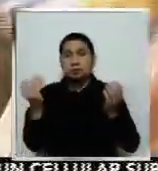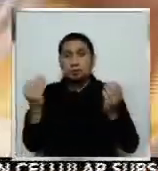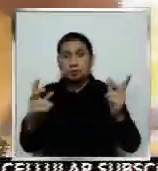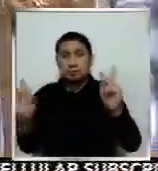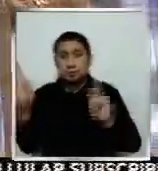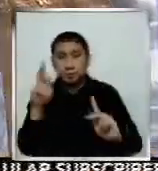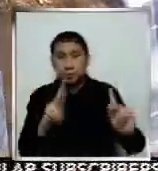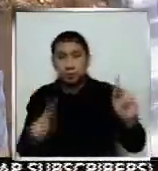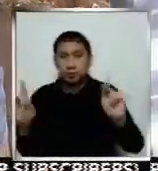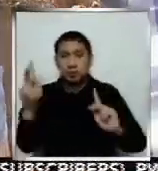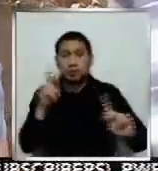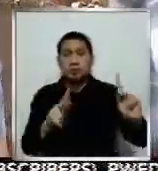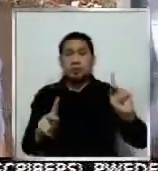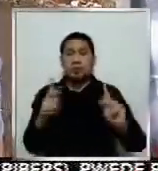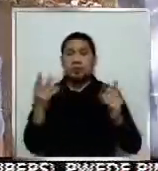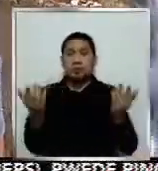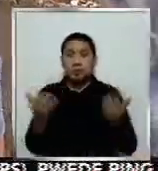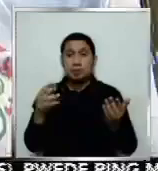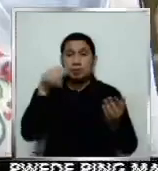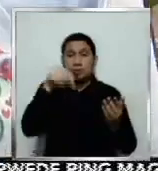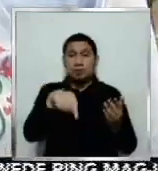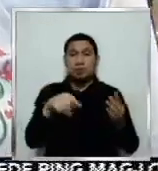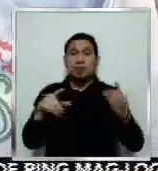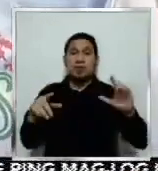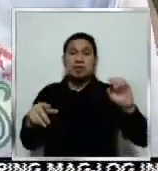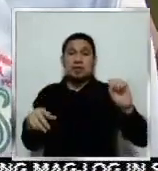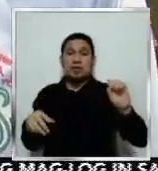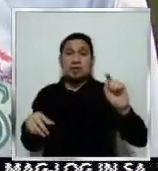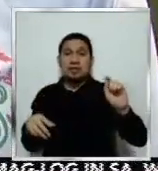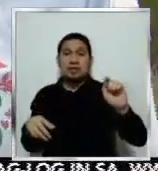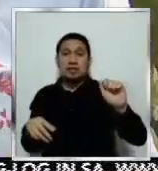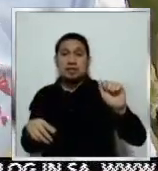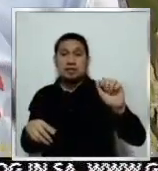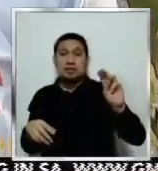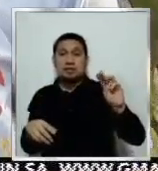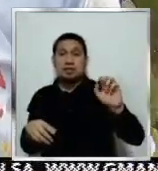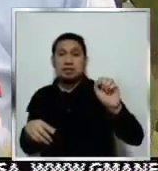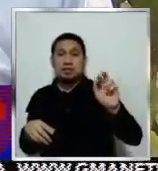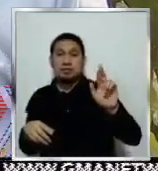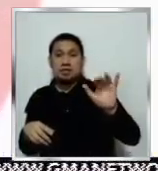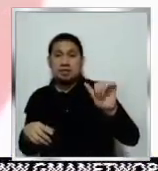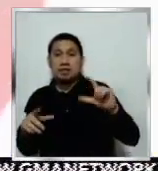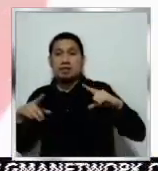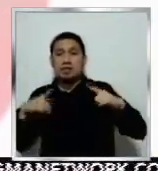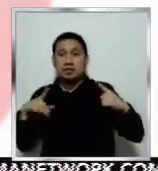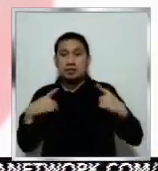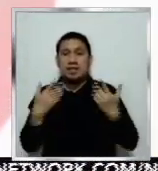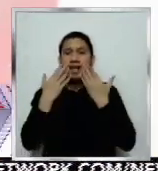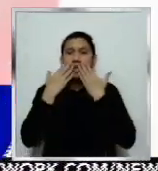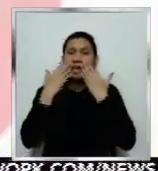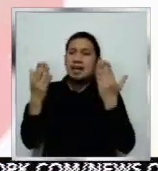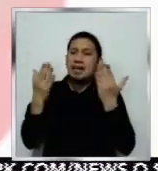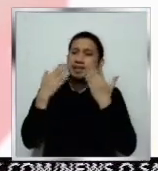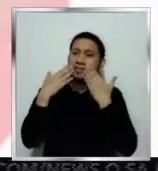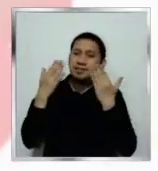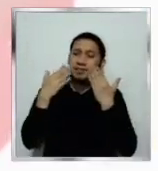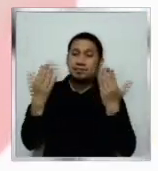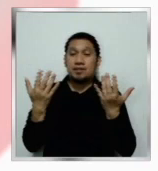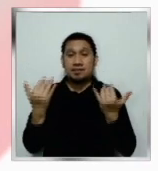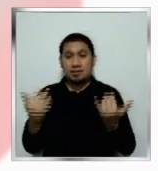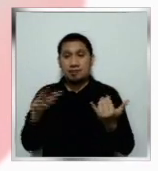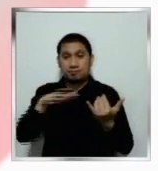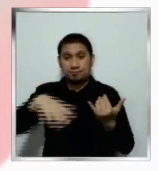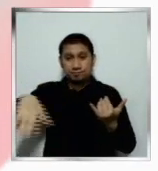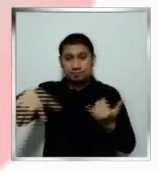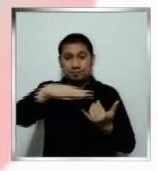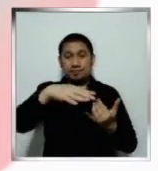Kambuha sa Santa Maria, Laguna. Maraming maraming pong salamat sa GMA Kapuso! Sa mga nais pang mag-donate, bisitahin lang